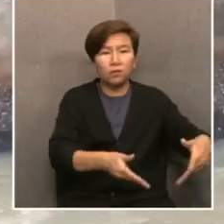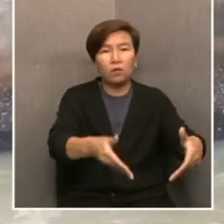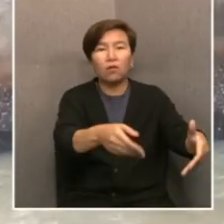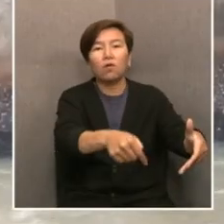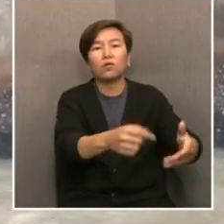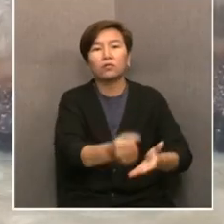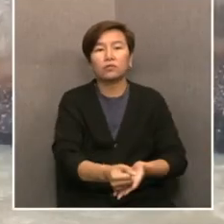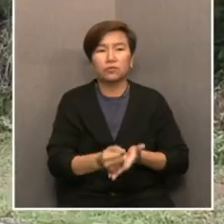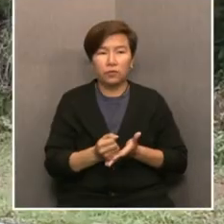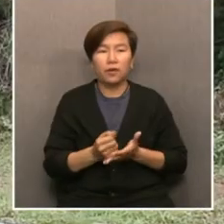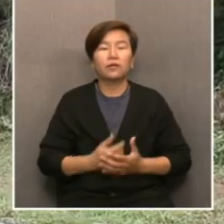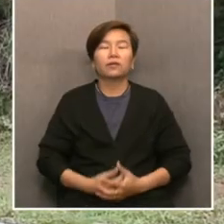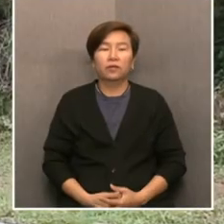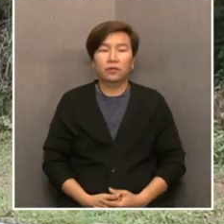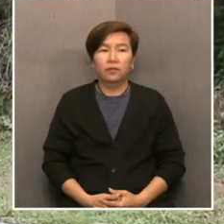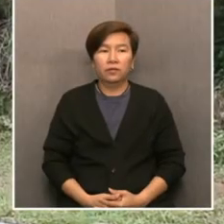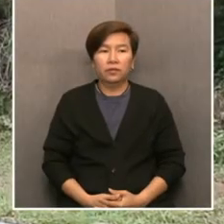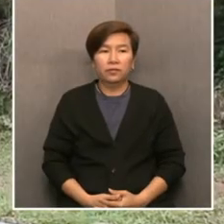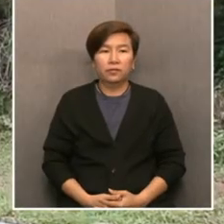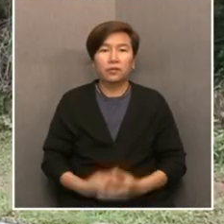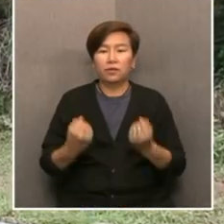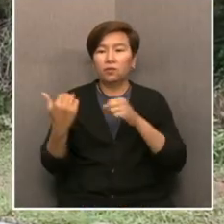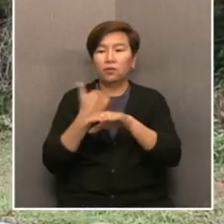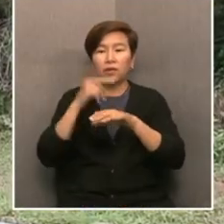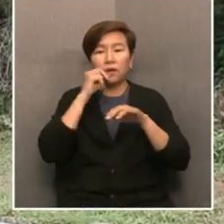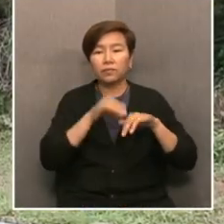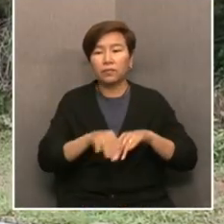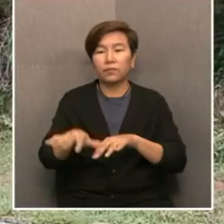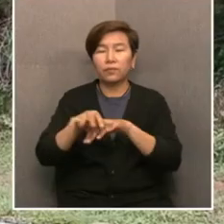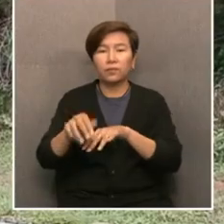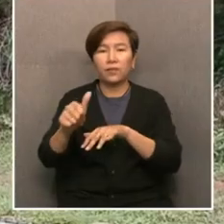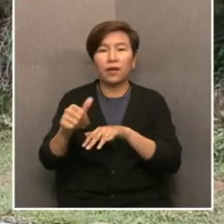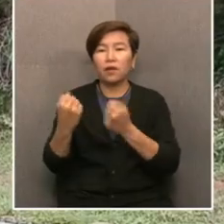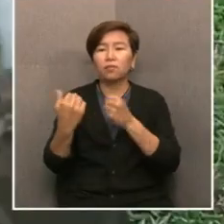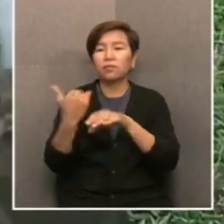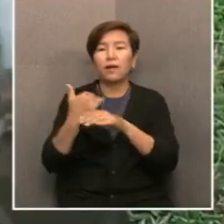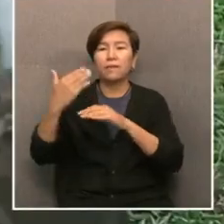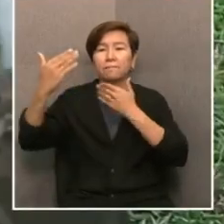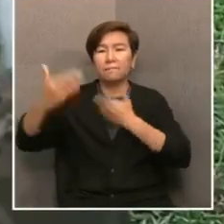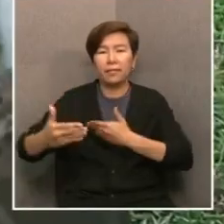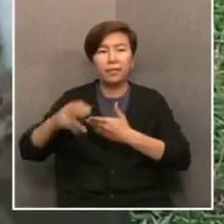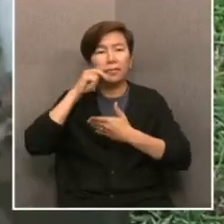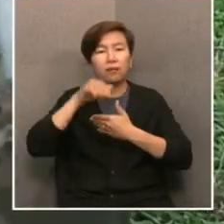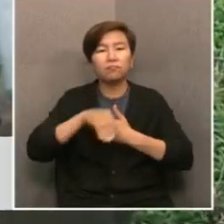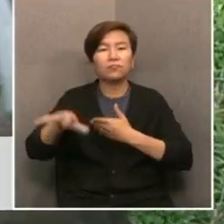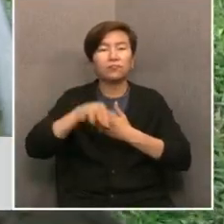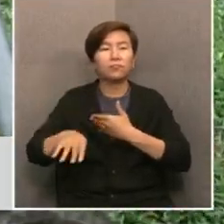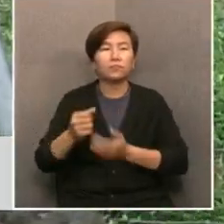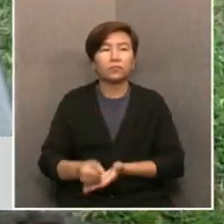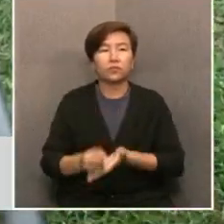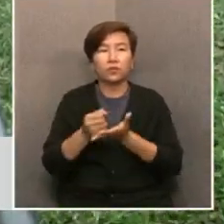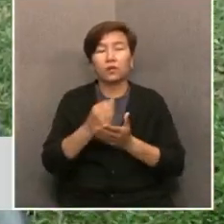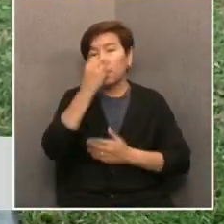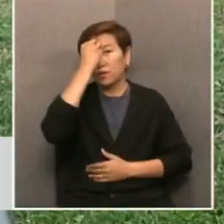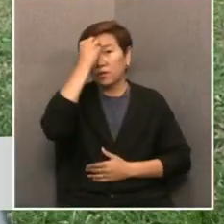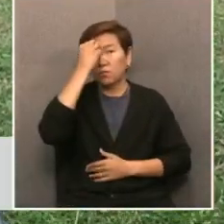งนี้รับน้ำไหลผ่านตรงถนนนี้ก็ปิดการสัญจรแต่ว่าให้น้ำไหลแทนหรือว่าถ้าเรามีลงทุนสูงหน่อยอย่างที่ประเทศญี่ปุ่นเขาใช้เป็น